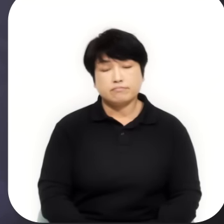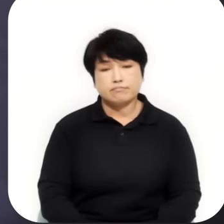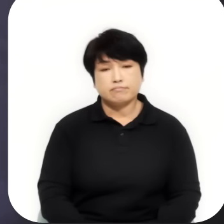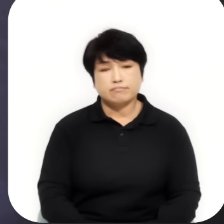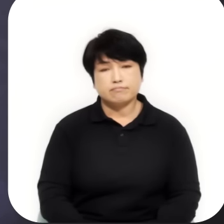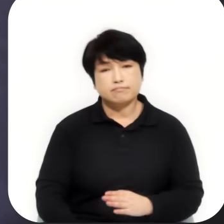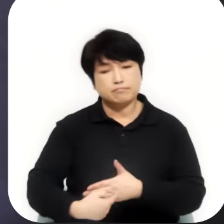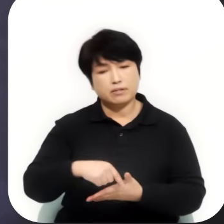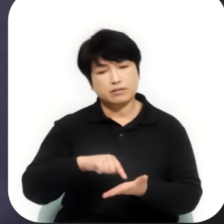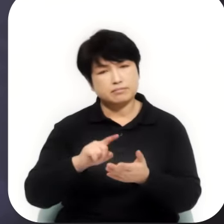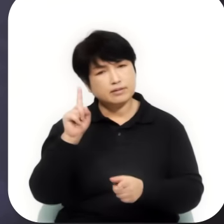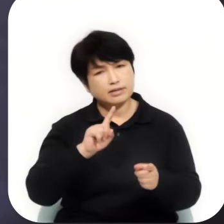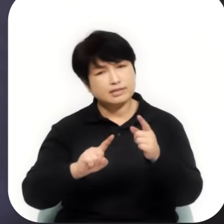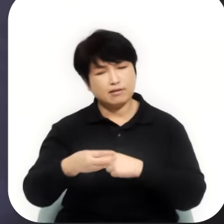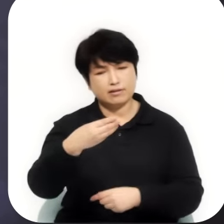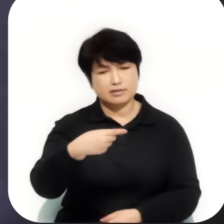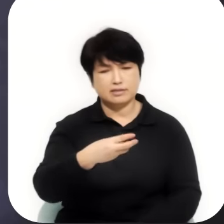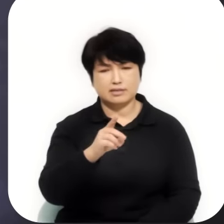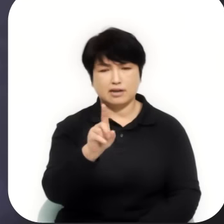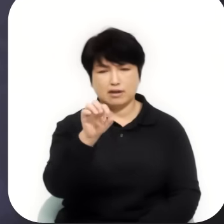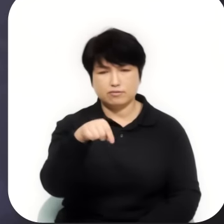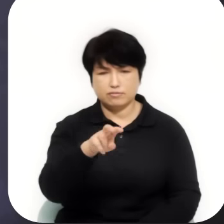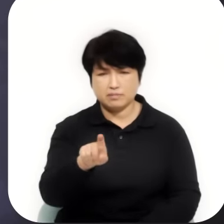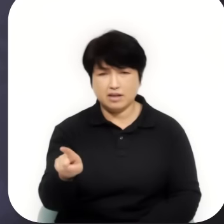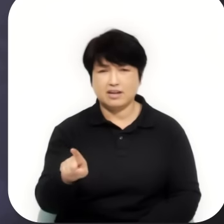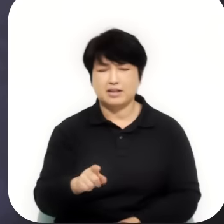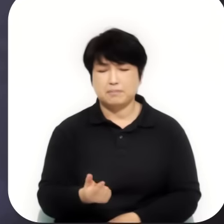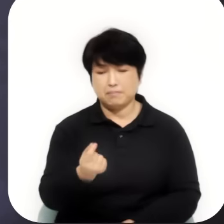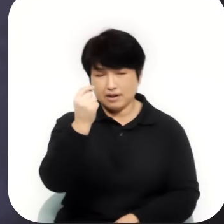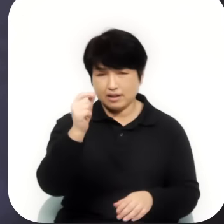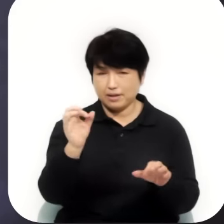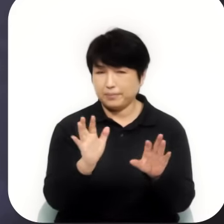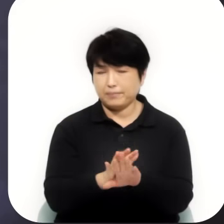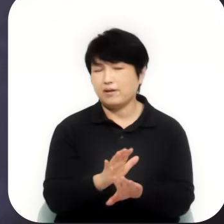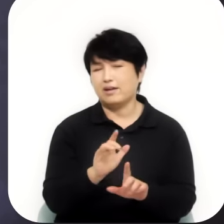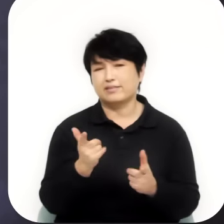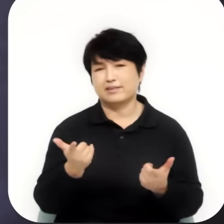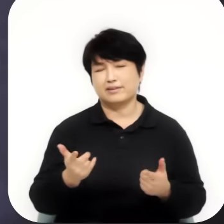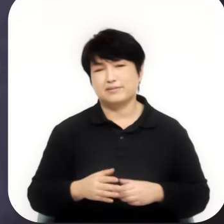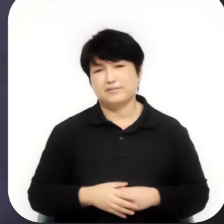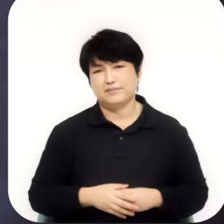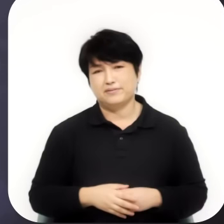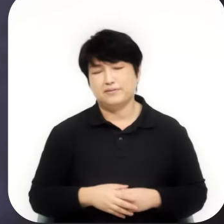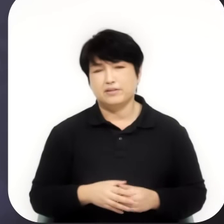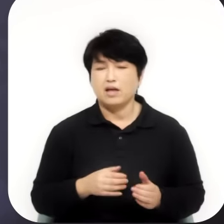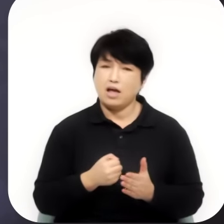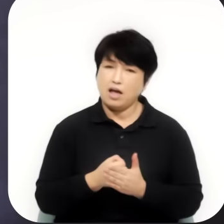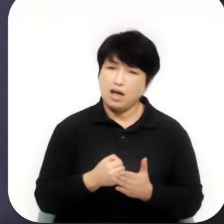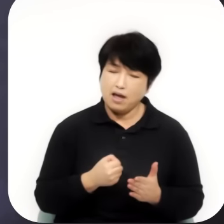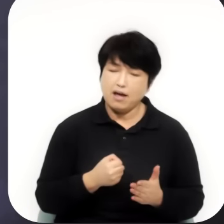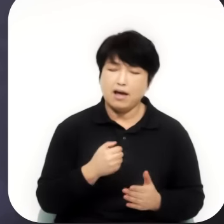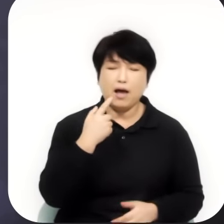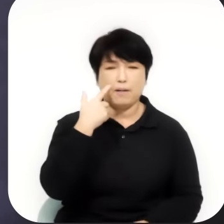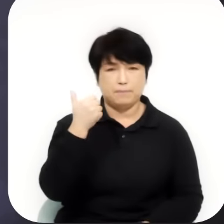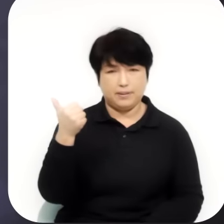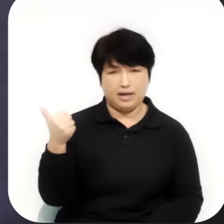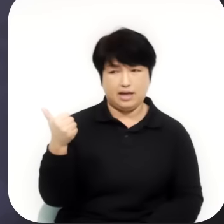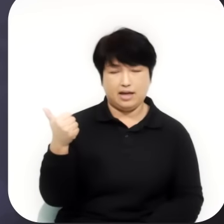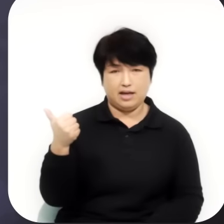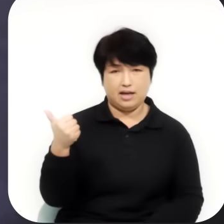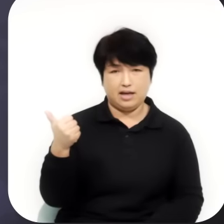근데 이게 이제 트라우마는 쉽게 치료가 안 됩니다. 그래서 저희가 아버지에 대한